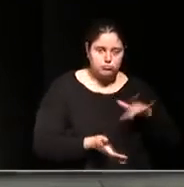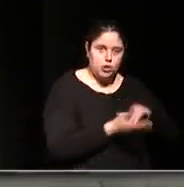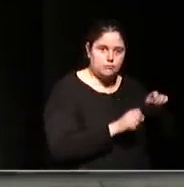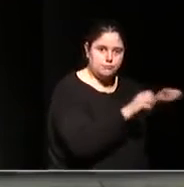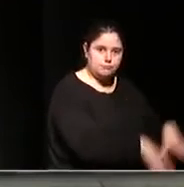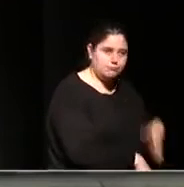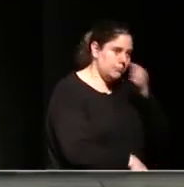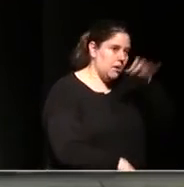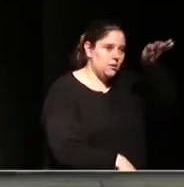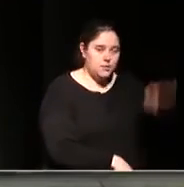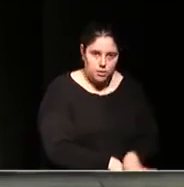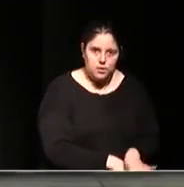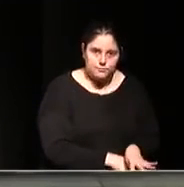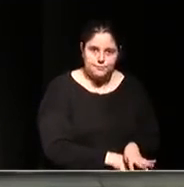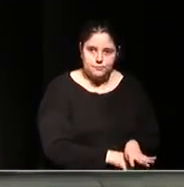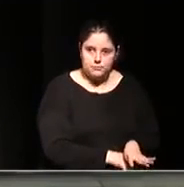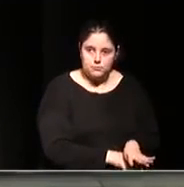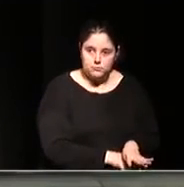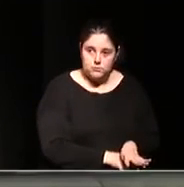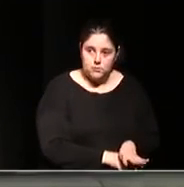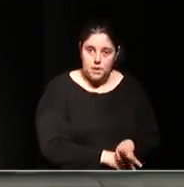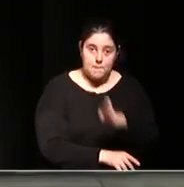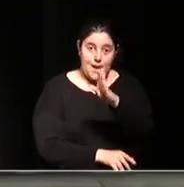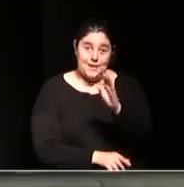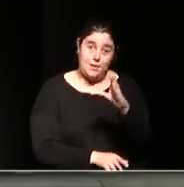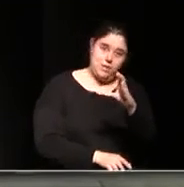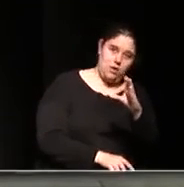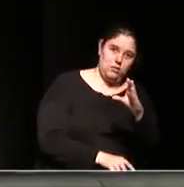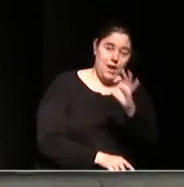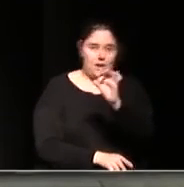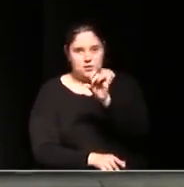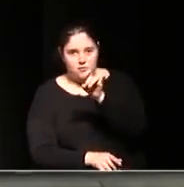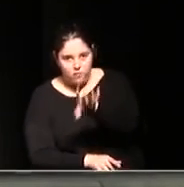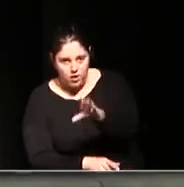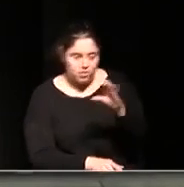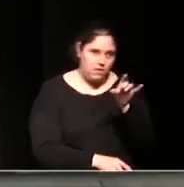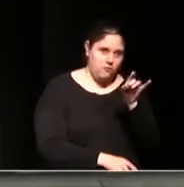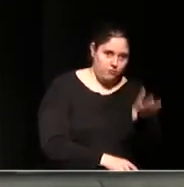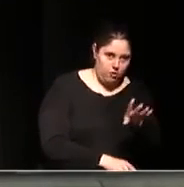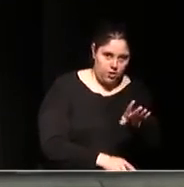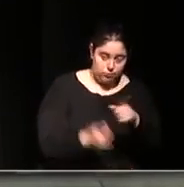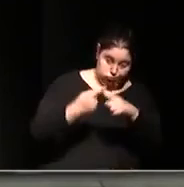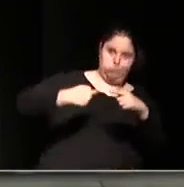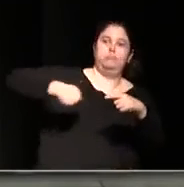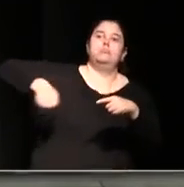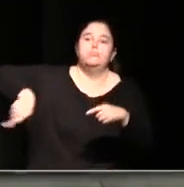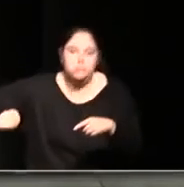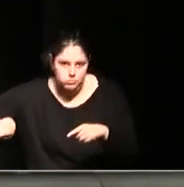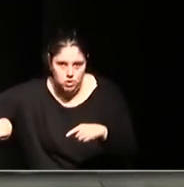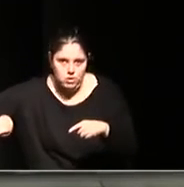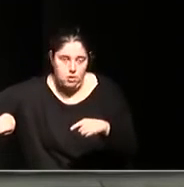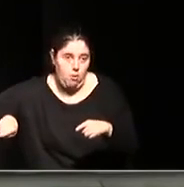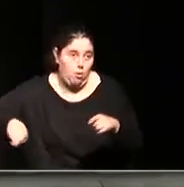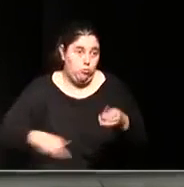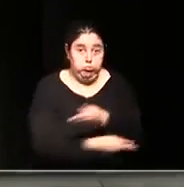PSC ha anat perdent la S de socialista i la C de Catalunya. Ha fet un gir a la dreta i ha renunciat a representar